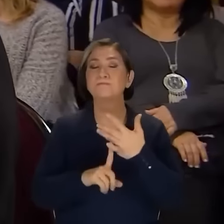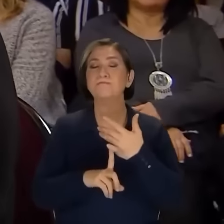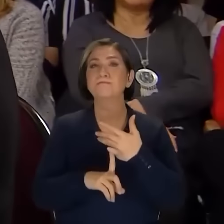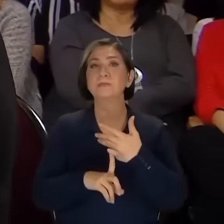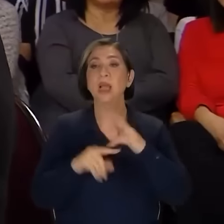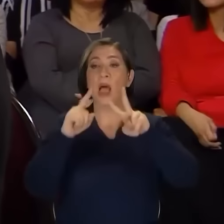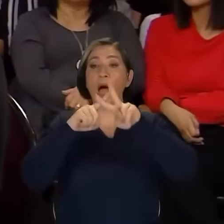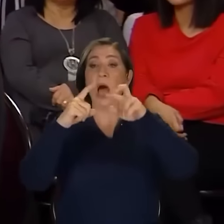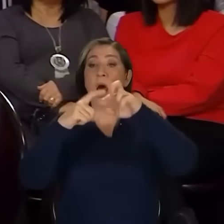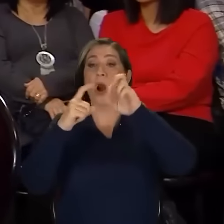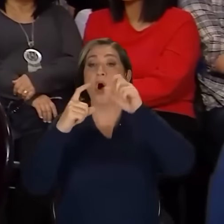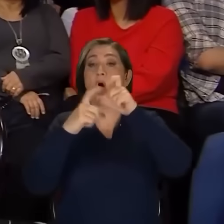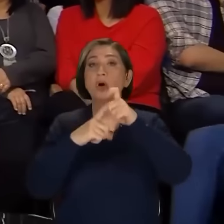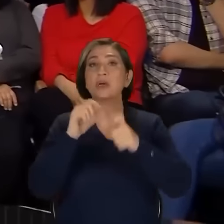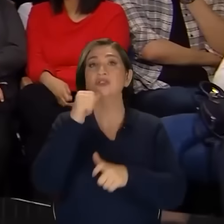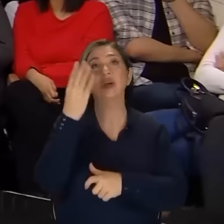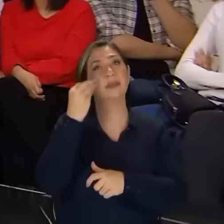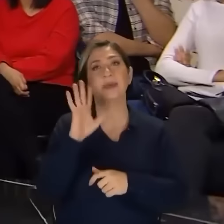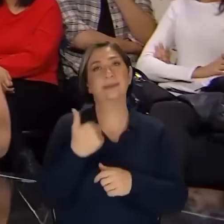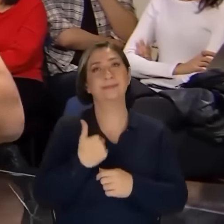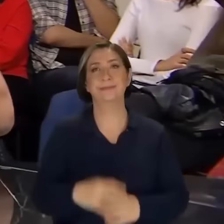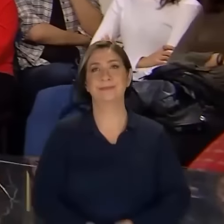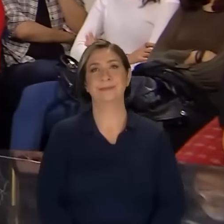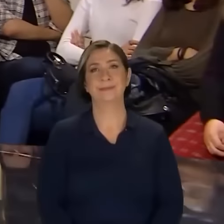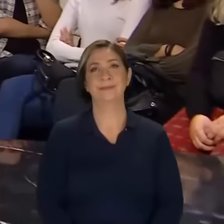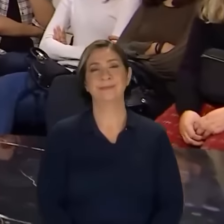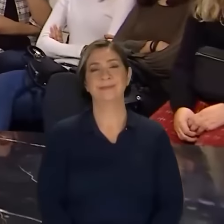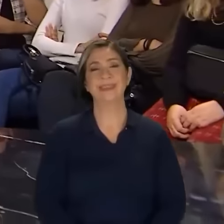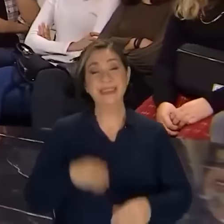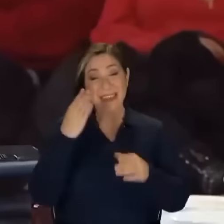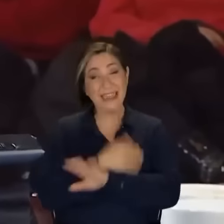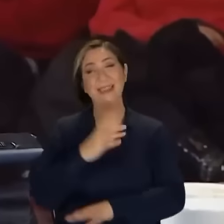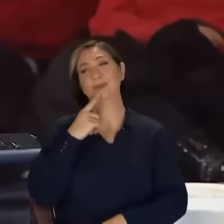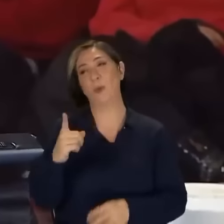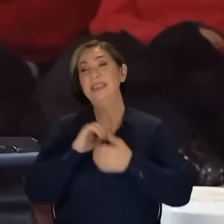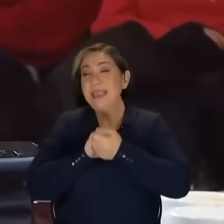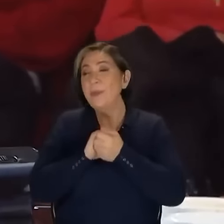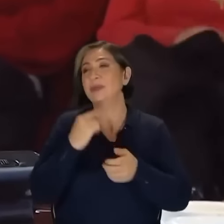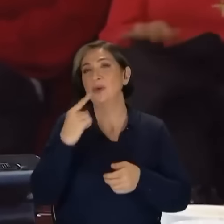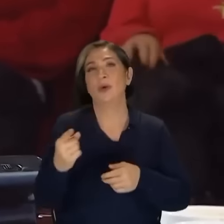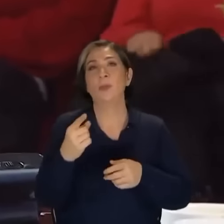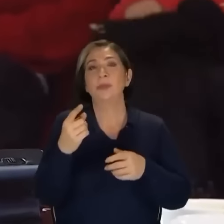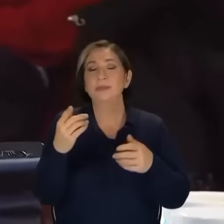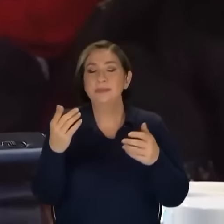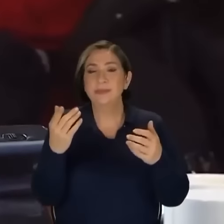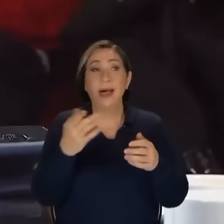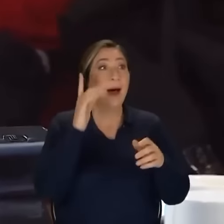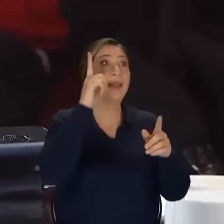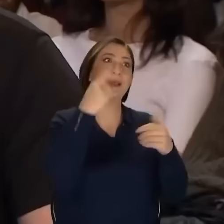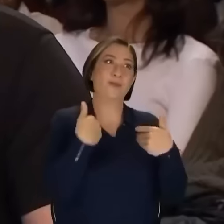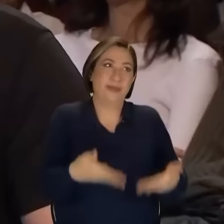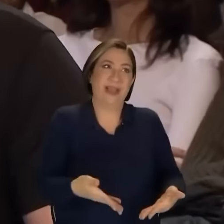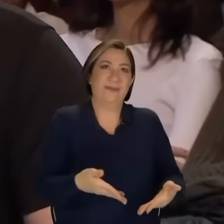Arok geliyor ki Arog hiç anlamadım Samimi söylüyorum samimi söylü yani Allah'tan